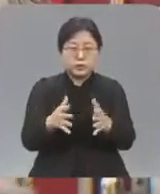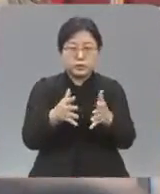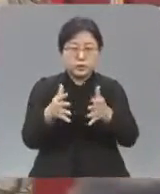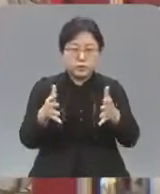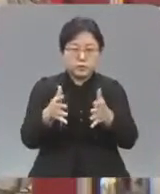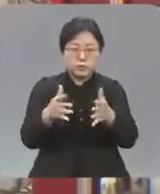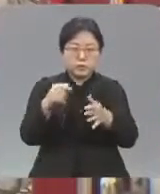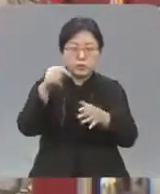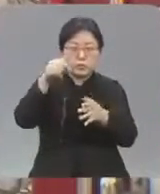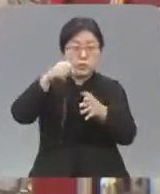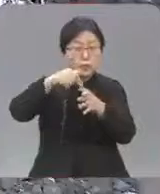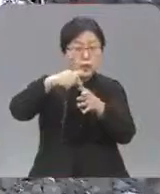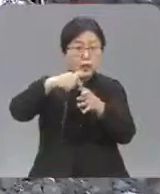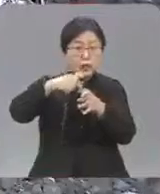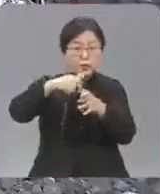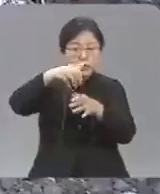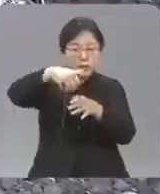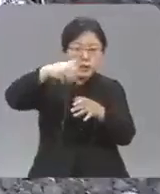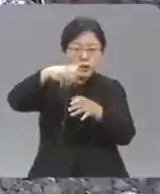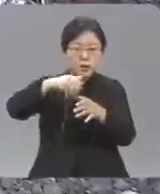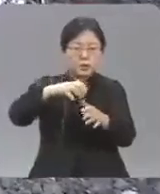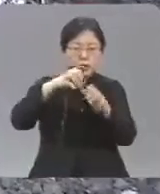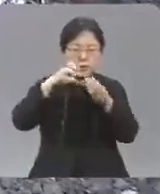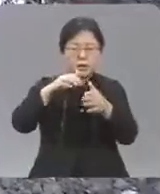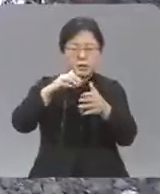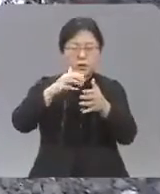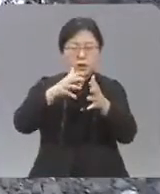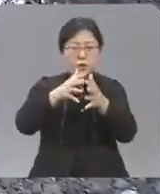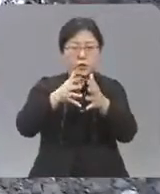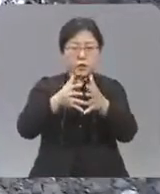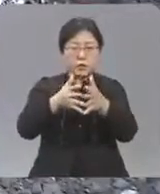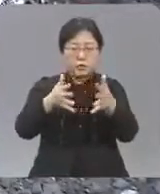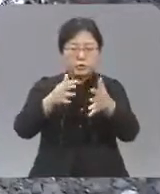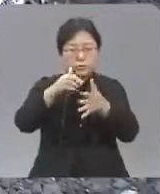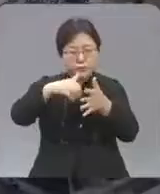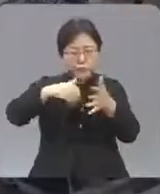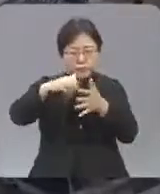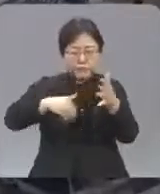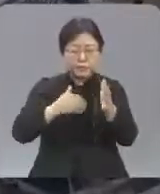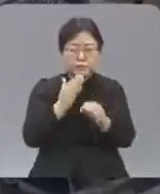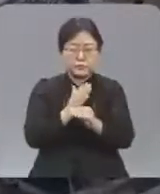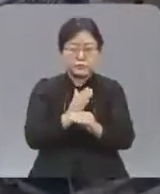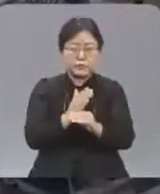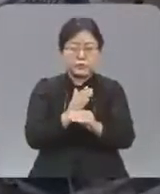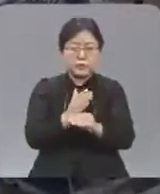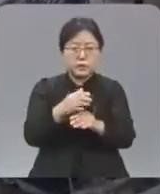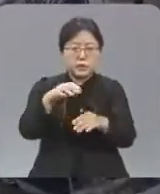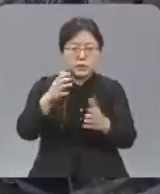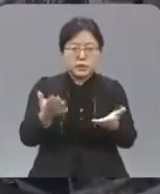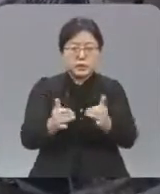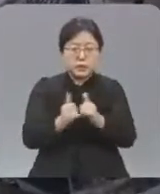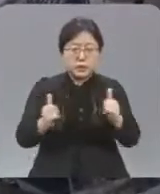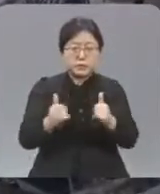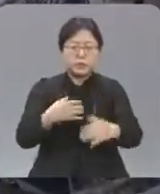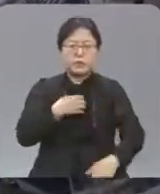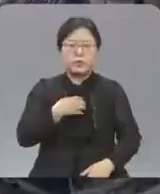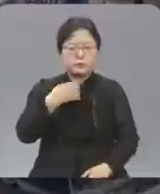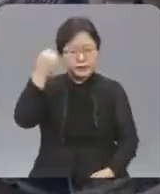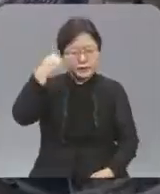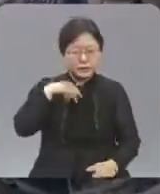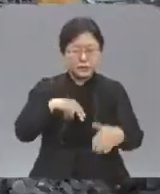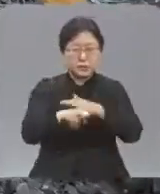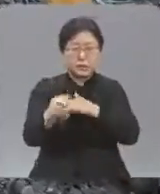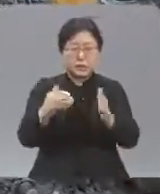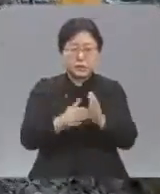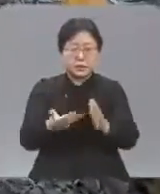건물 상층부에서는 중장비를 활용한 철거가 이뤄진 걸로 전해졌습니다. 현장 인부들은 위험을 감지하고 미리